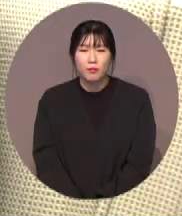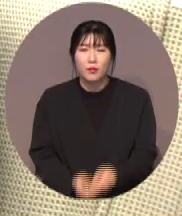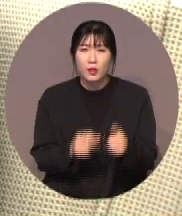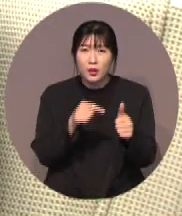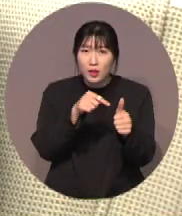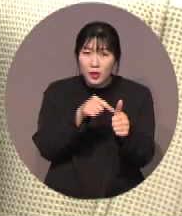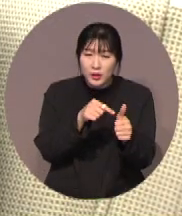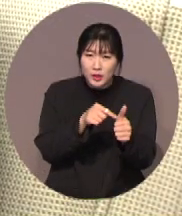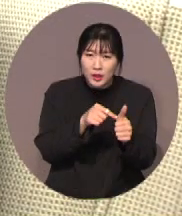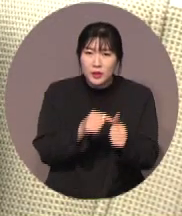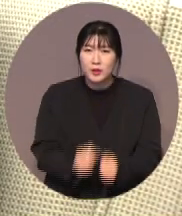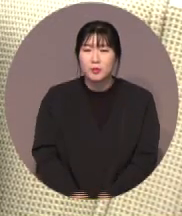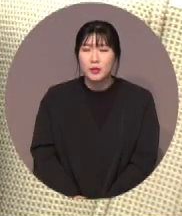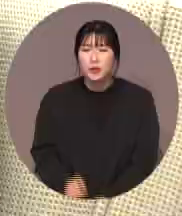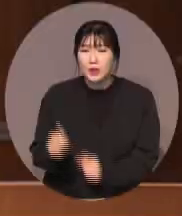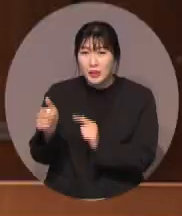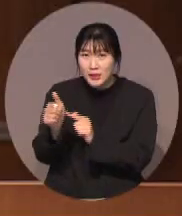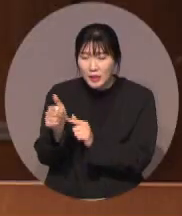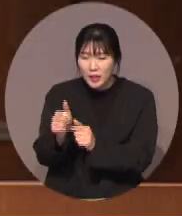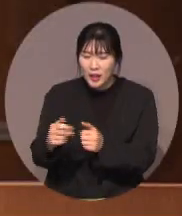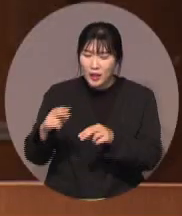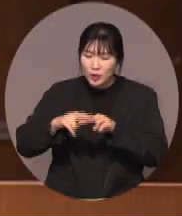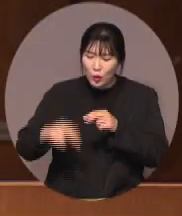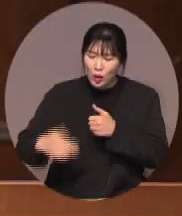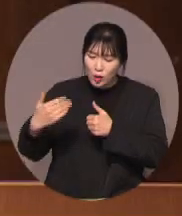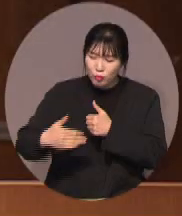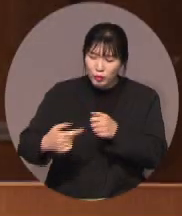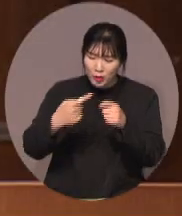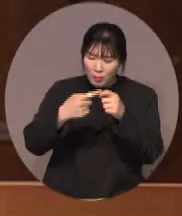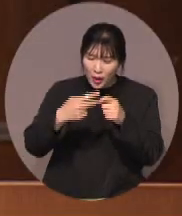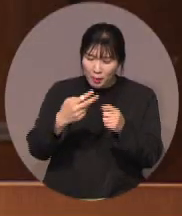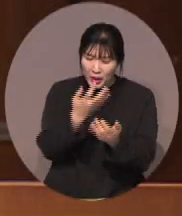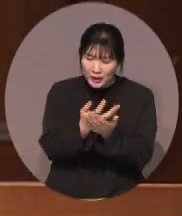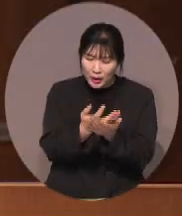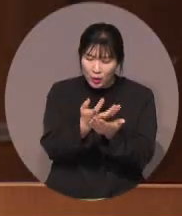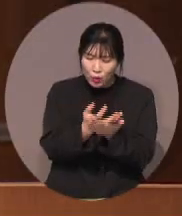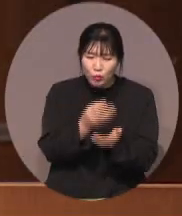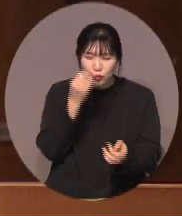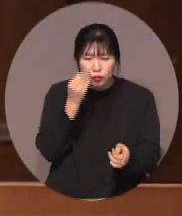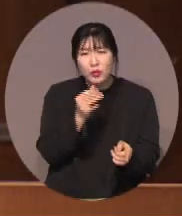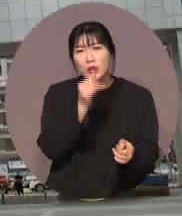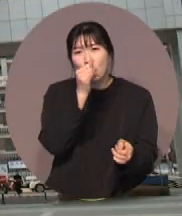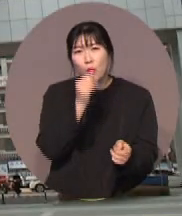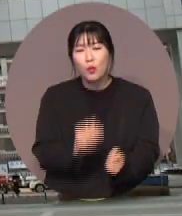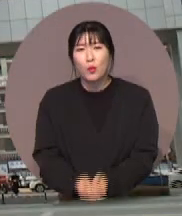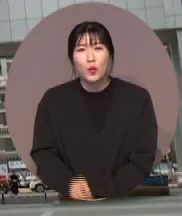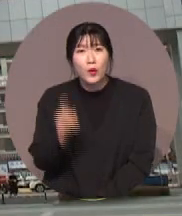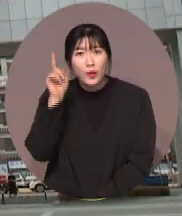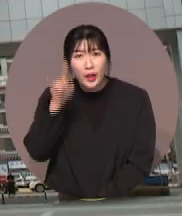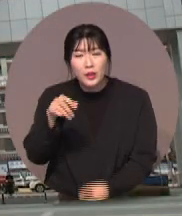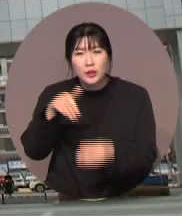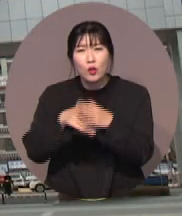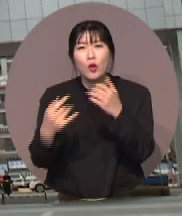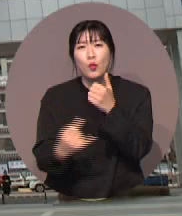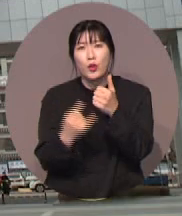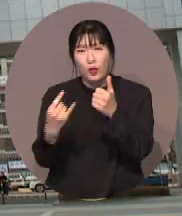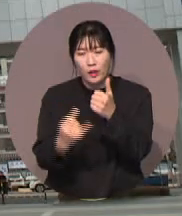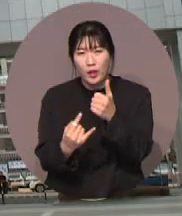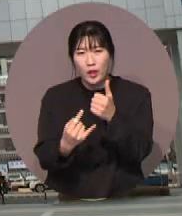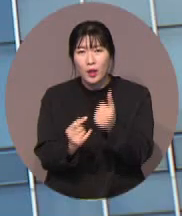김경 씨 후보는 서 구청장이 여러 번 사퇴를 종용한 내용의 추가 자료를 확보하고 있고 내일